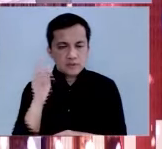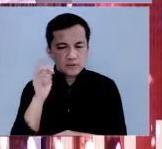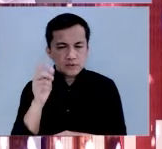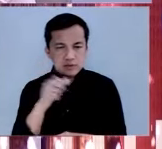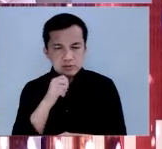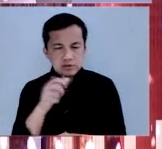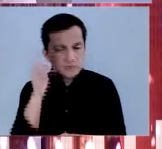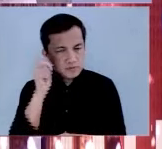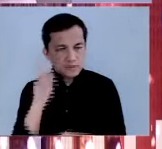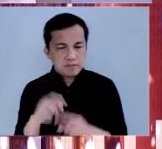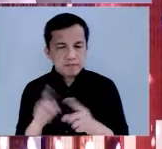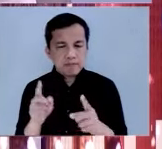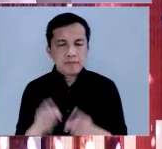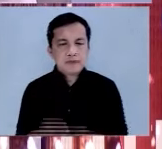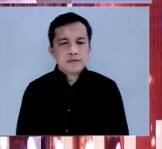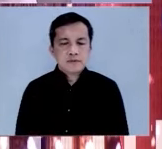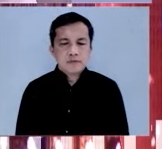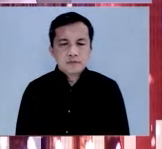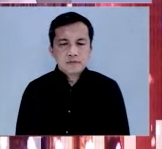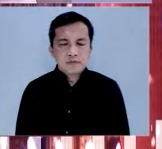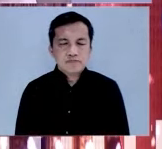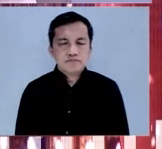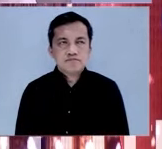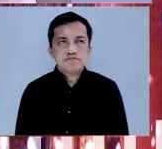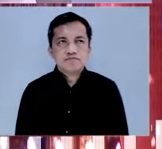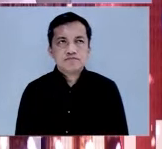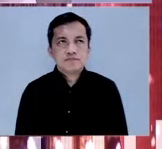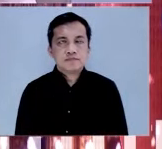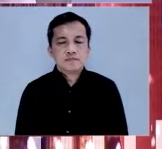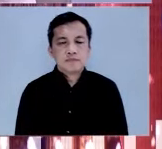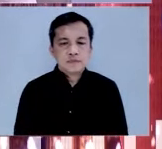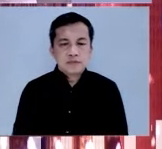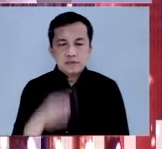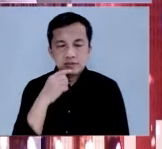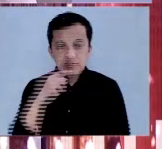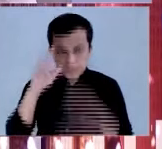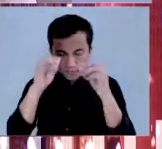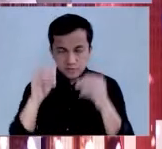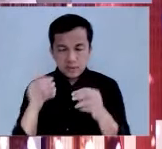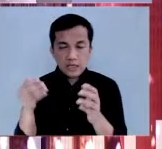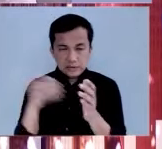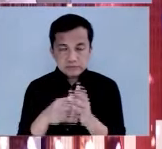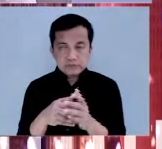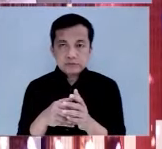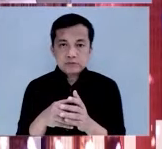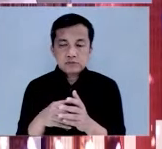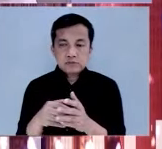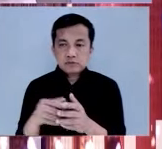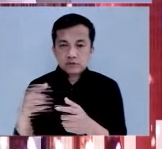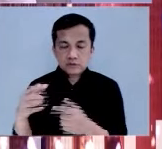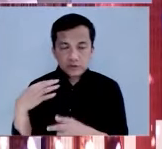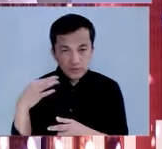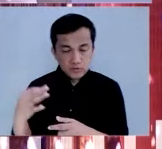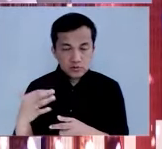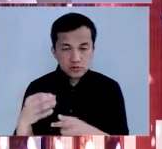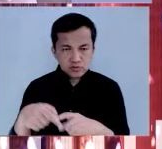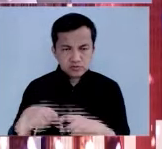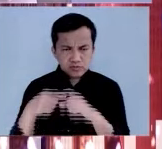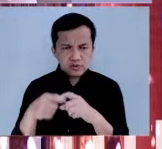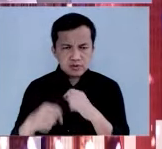maigi Pero sabi kasi ni ah ni acting mayor ngayon tatakbo pala yung mga nasuspende so makakapag